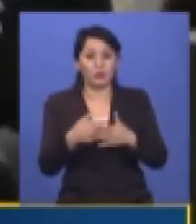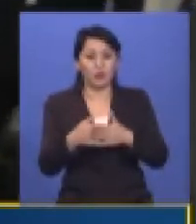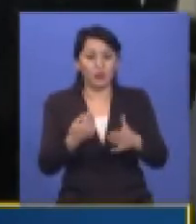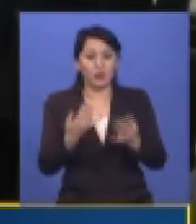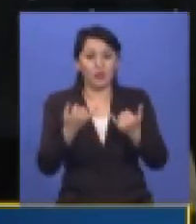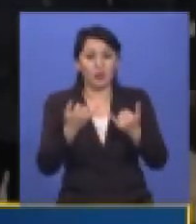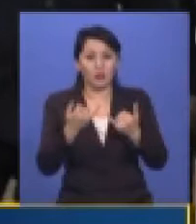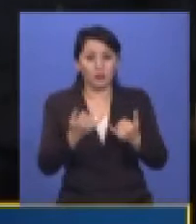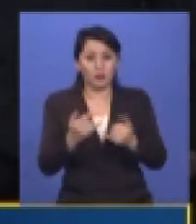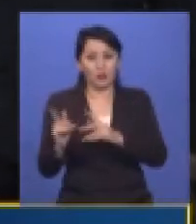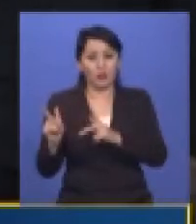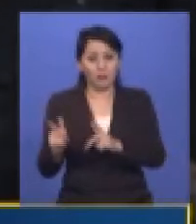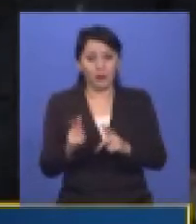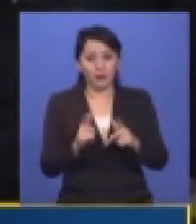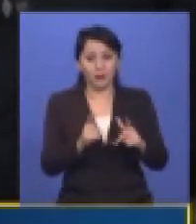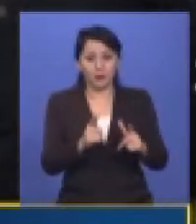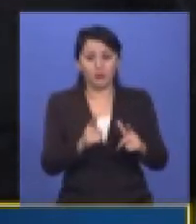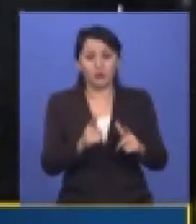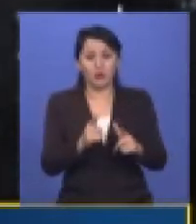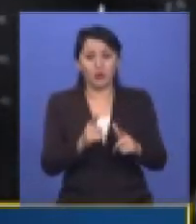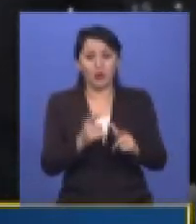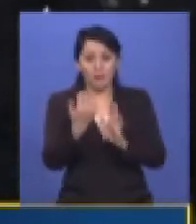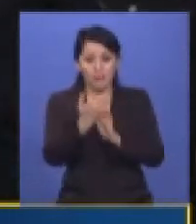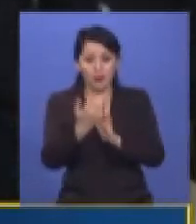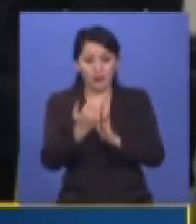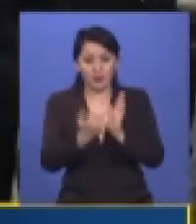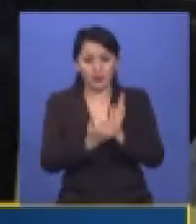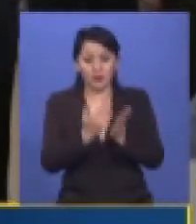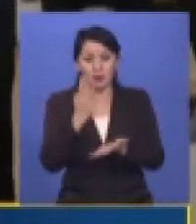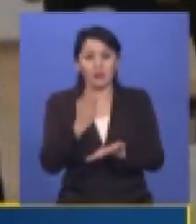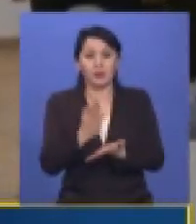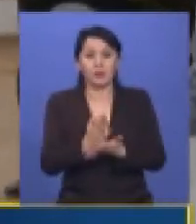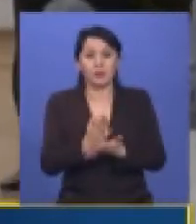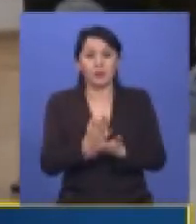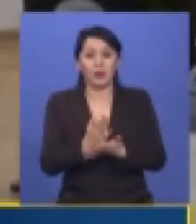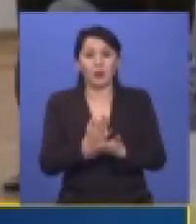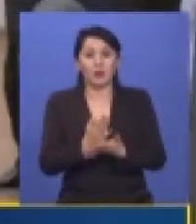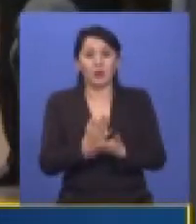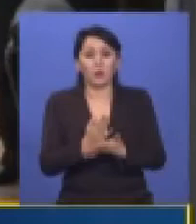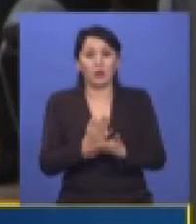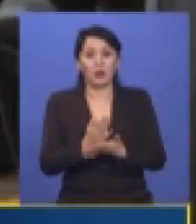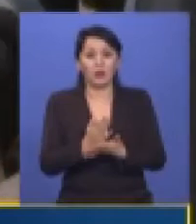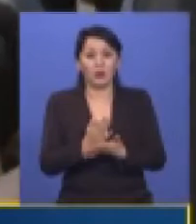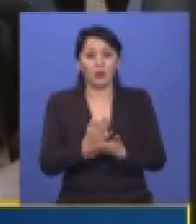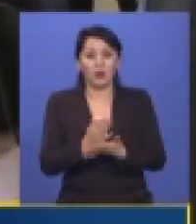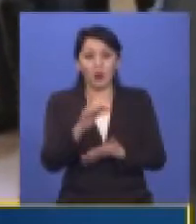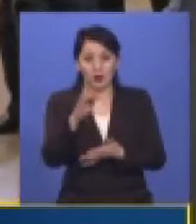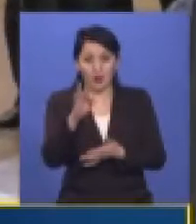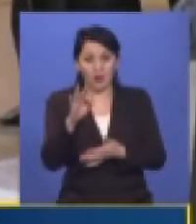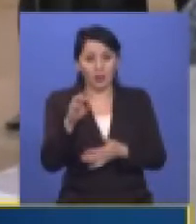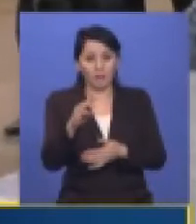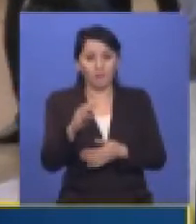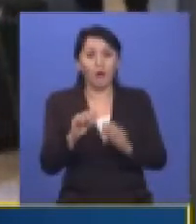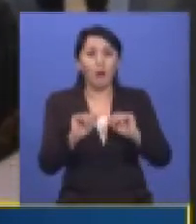сейчас он пока появился, потом он загружается в базу. Так точно, есть, имеется доступ в архив. Это может